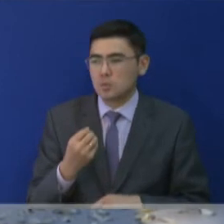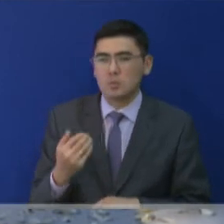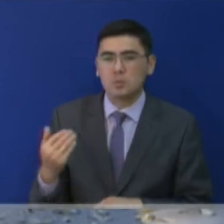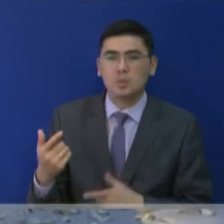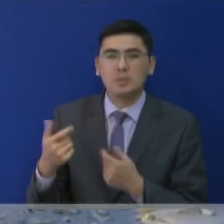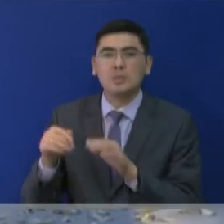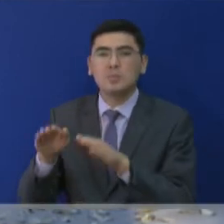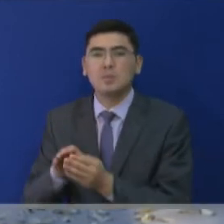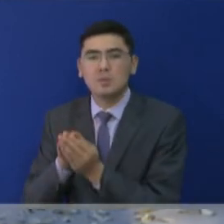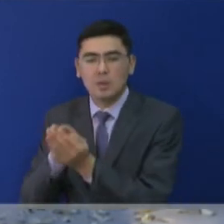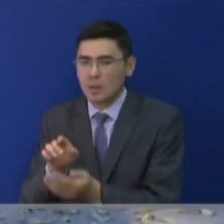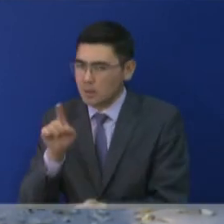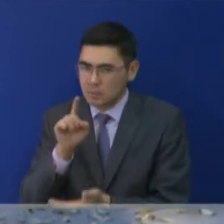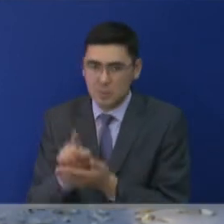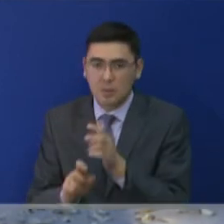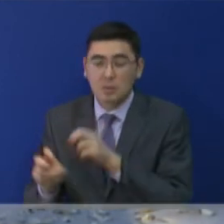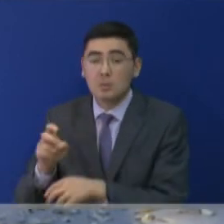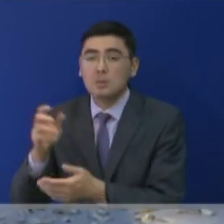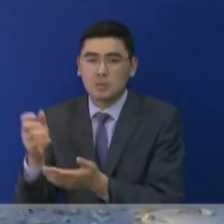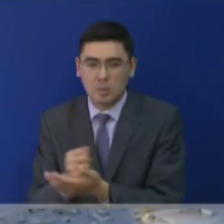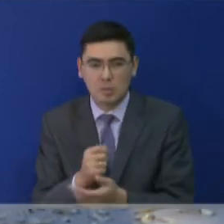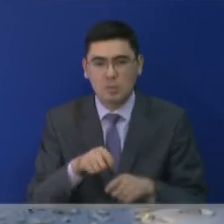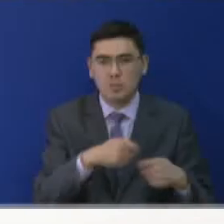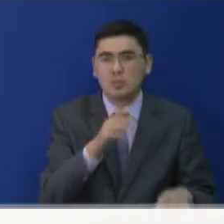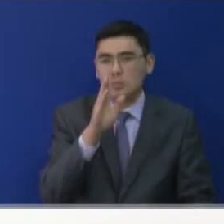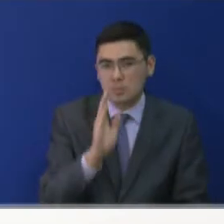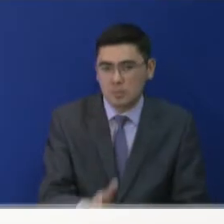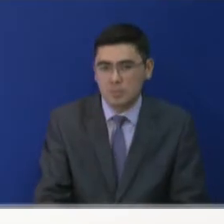Бақытгүл Қазес, Елжан Мағзұмов, Айдос Айтқалиев, Семей телеарнасы.